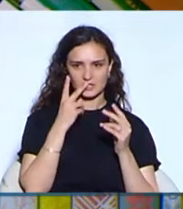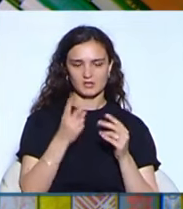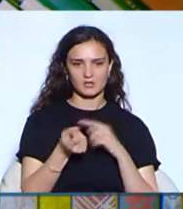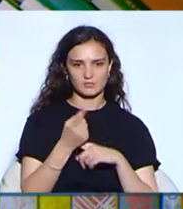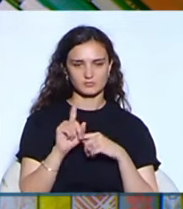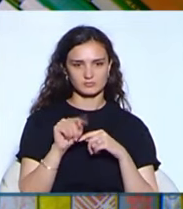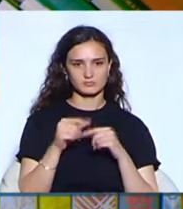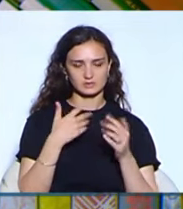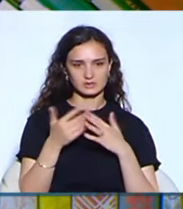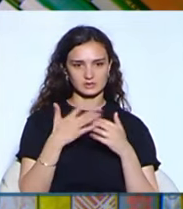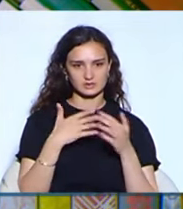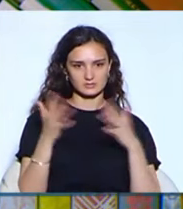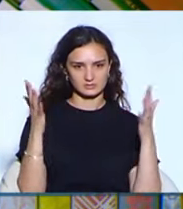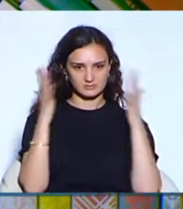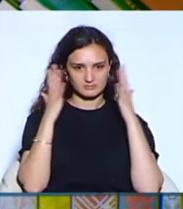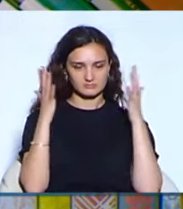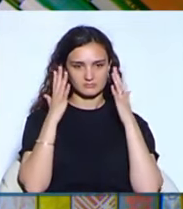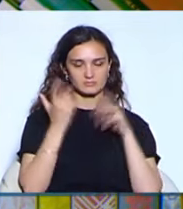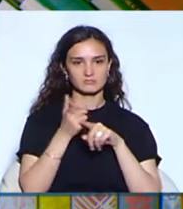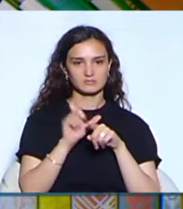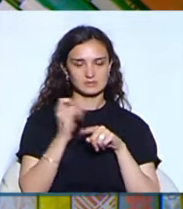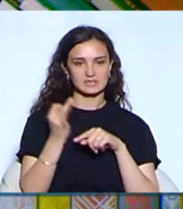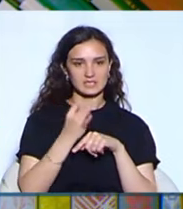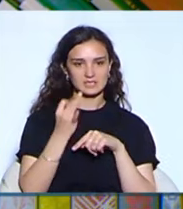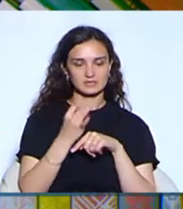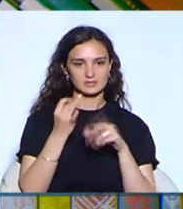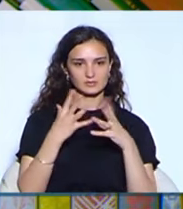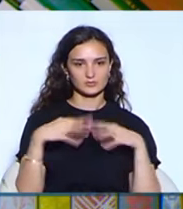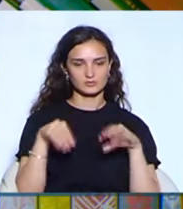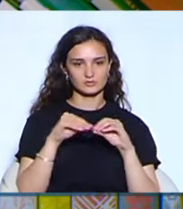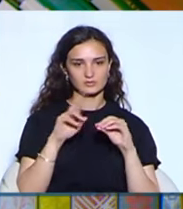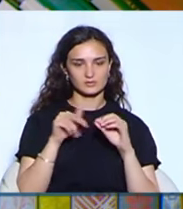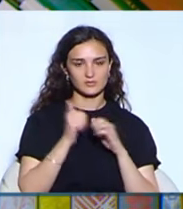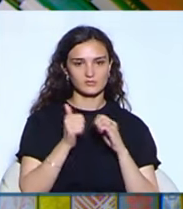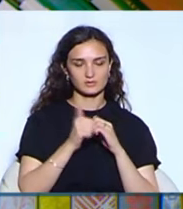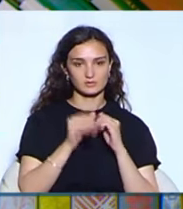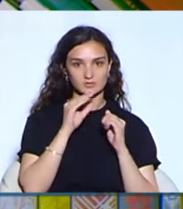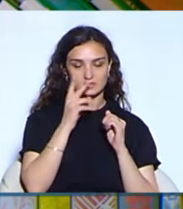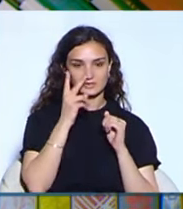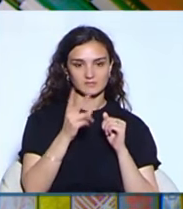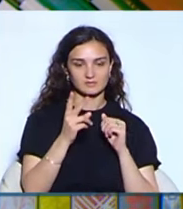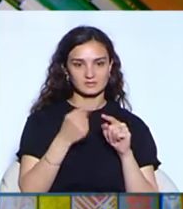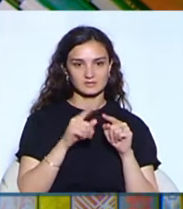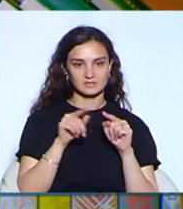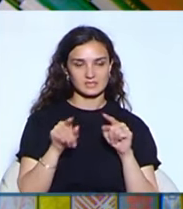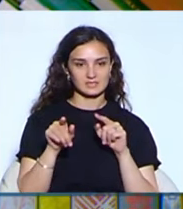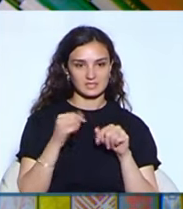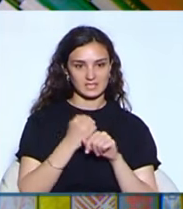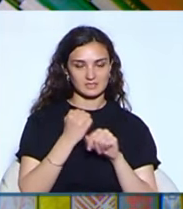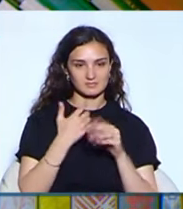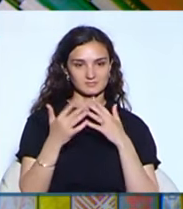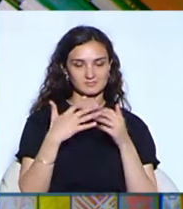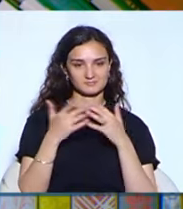რომ ხელების თავში რტყმა ძალიან დააინტერესა ოჯახი და ყოველ ჯერზე როდესაც თქვა ამ ქცევას